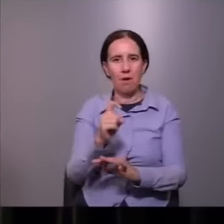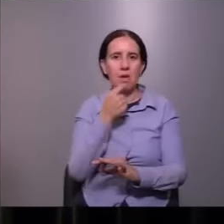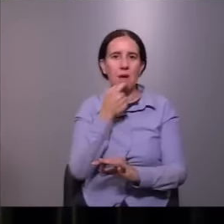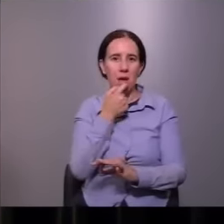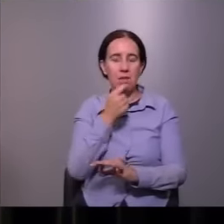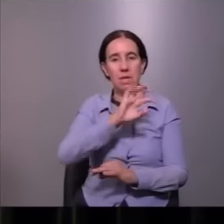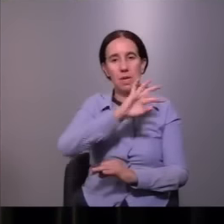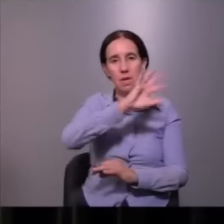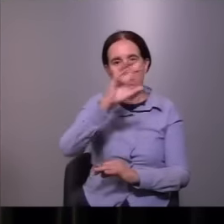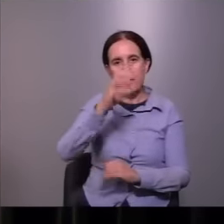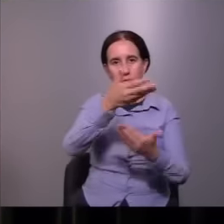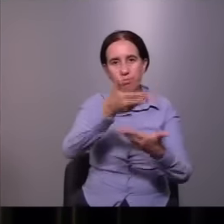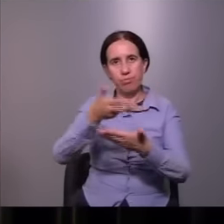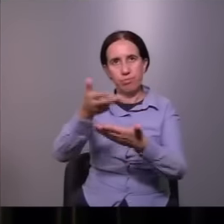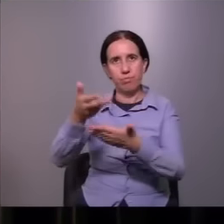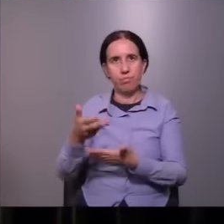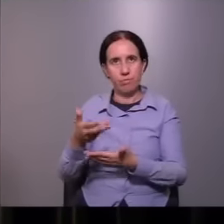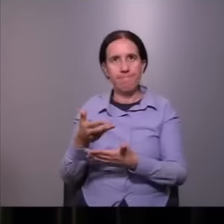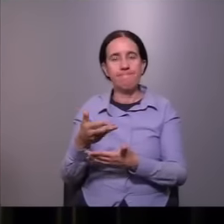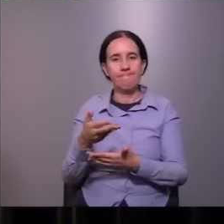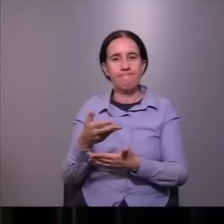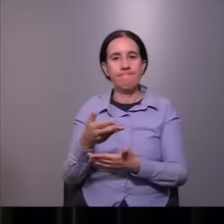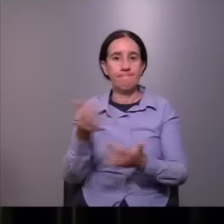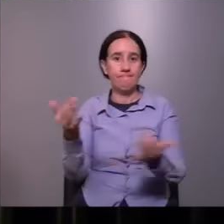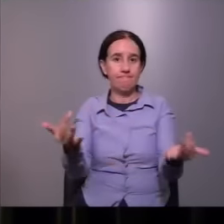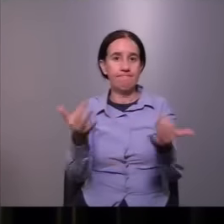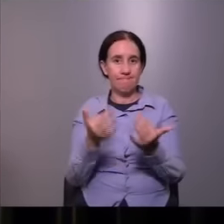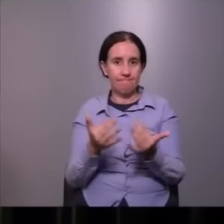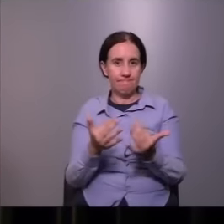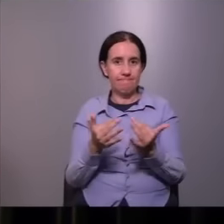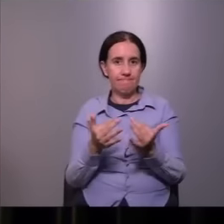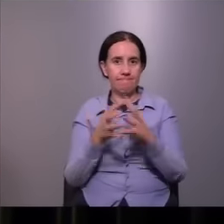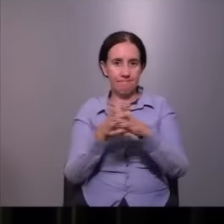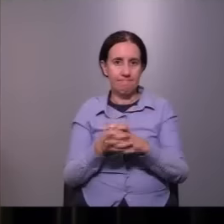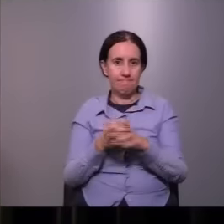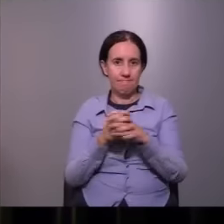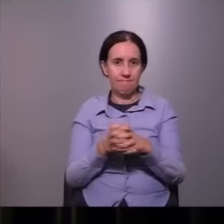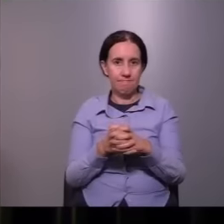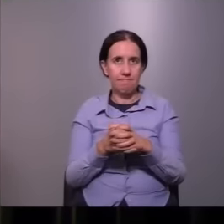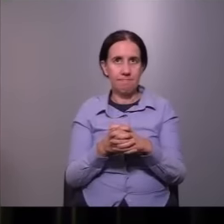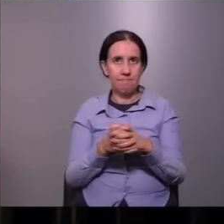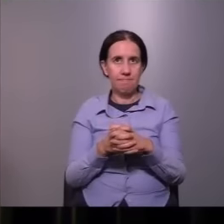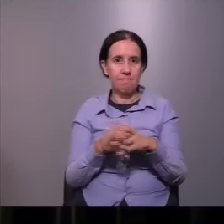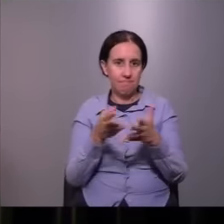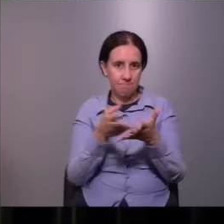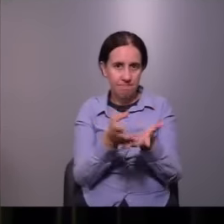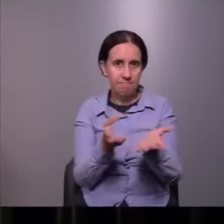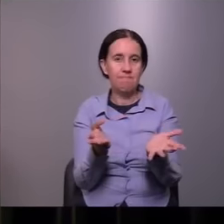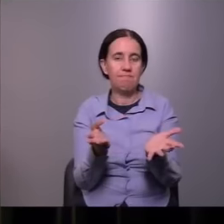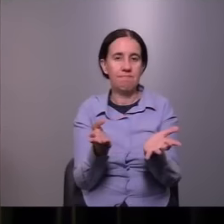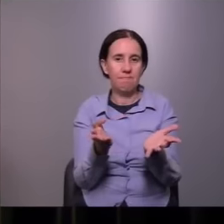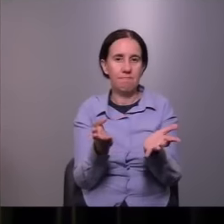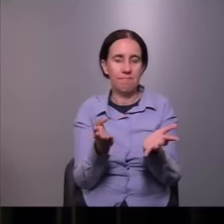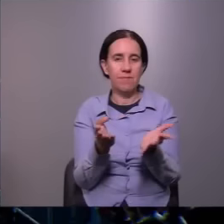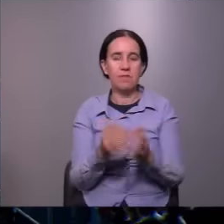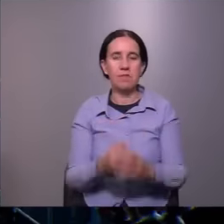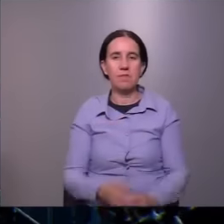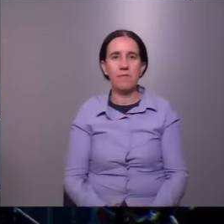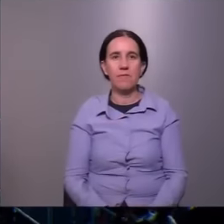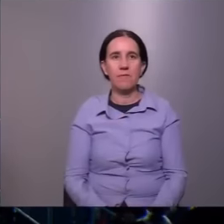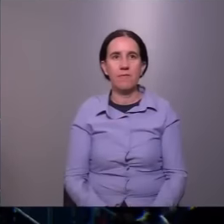müssen, dass die Gastfreundschaft und eine friedliche Zukunft unter den Menschen ihrer